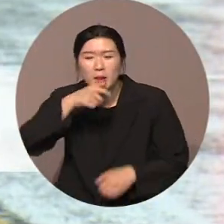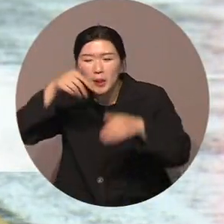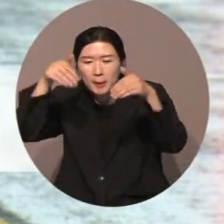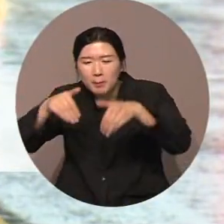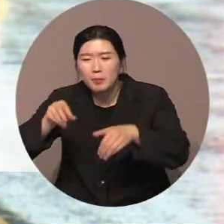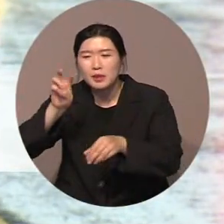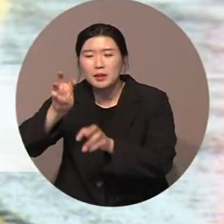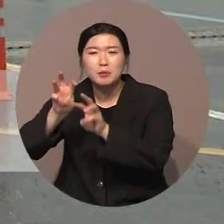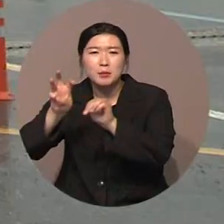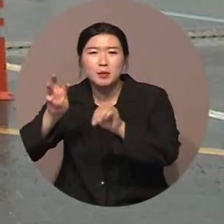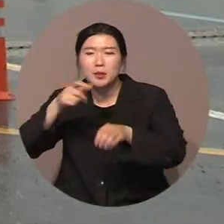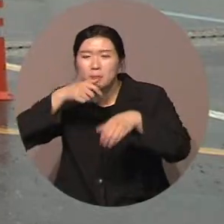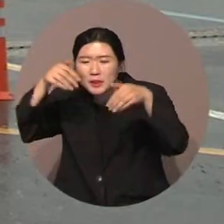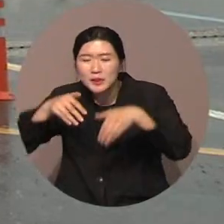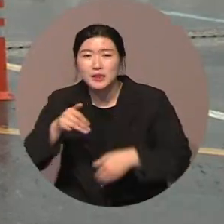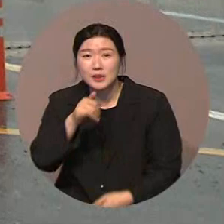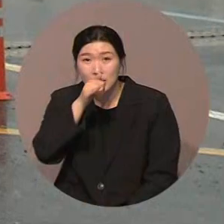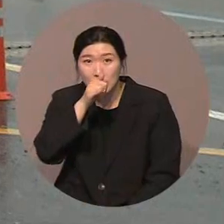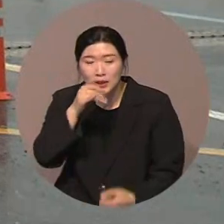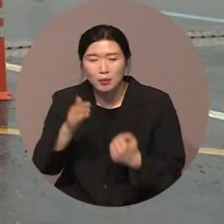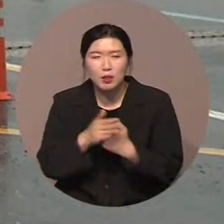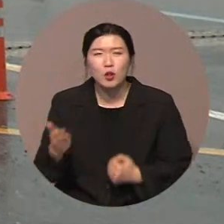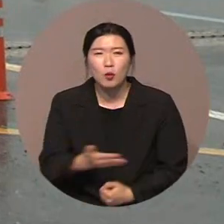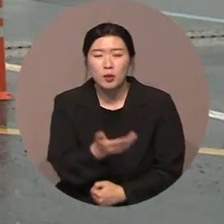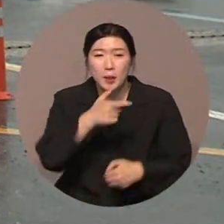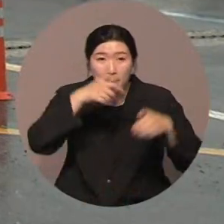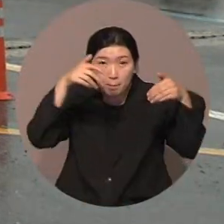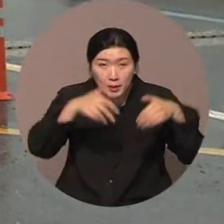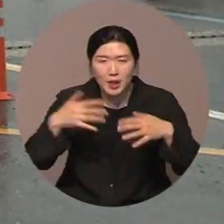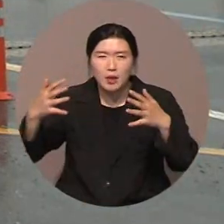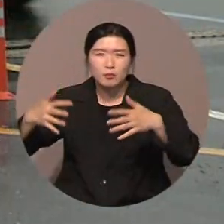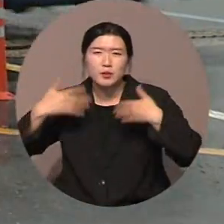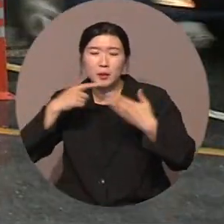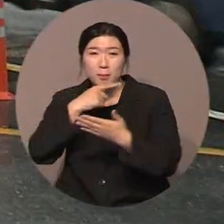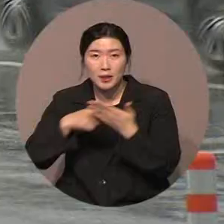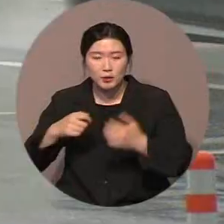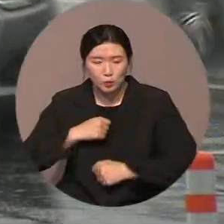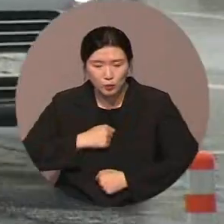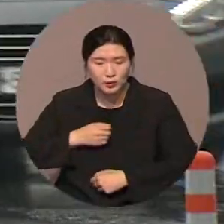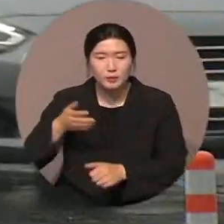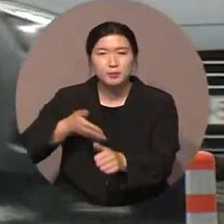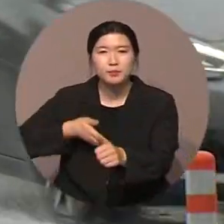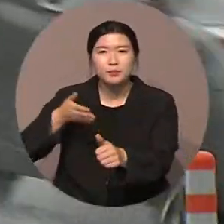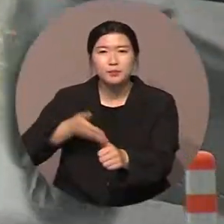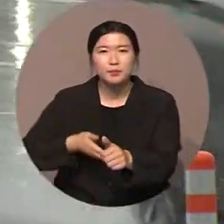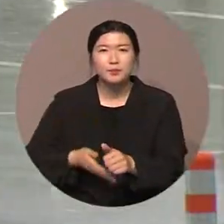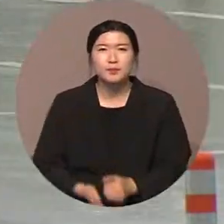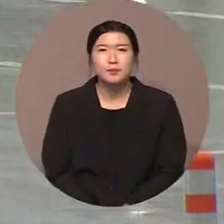안팎의 집중호우가 예상된다며 비와 강풍 피해 대비해 줄 것을 당부했습니다